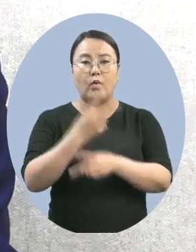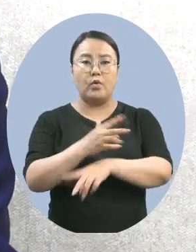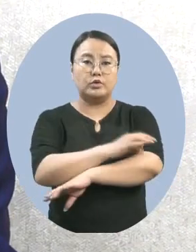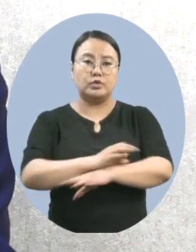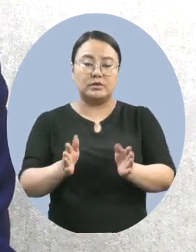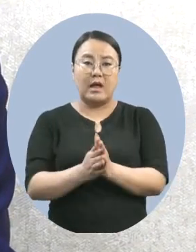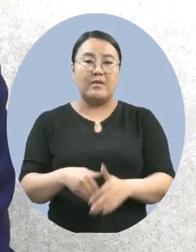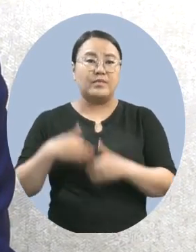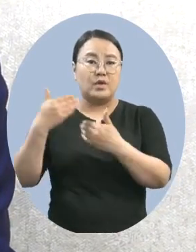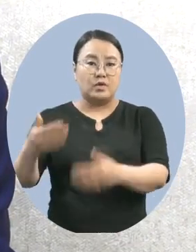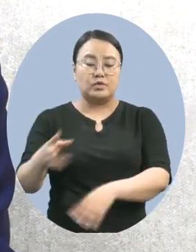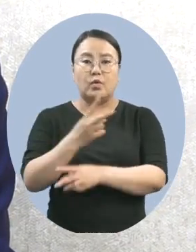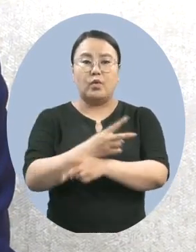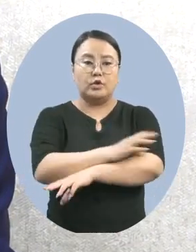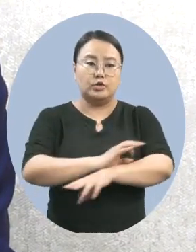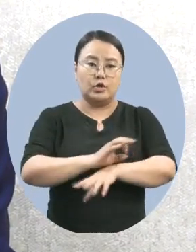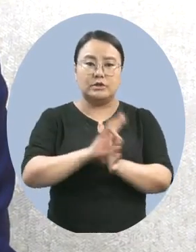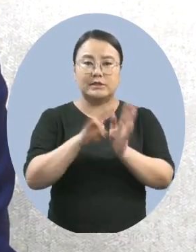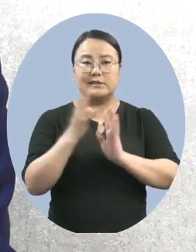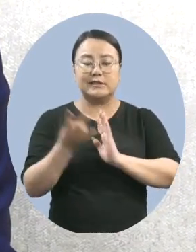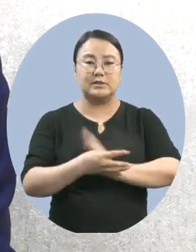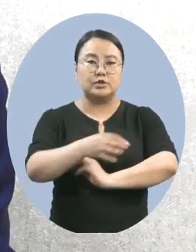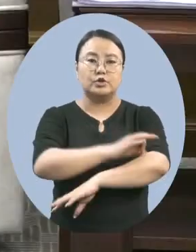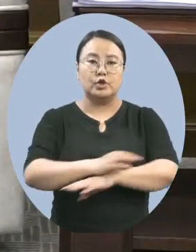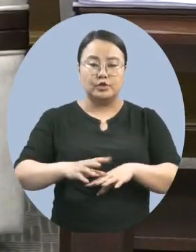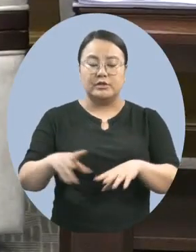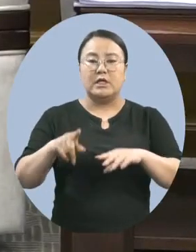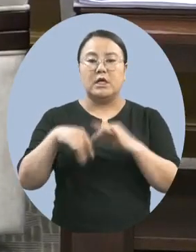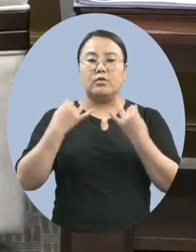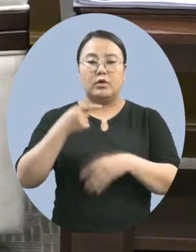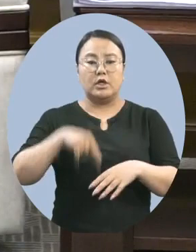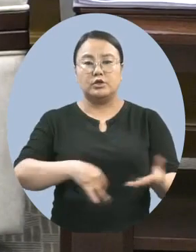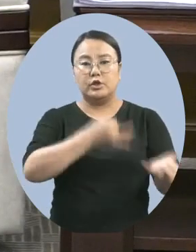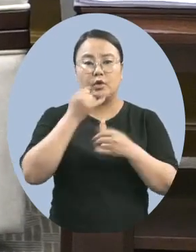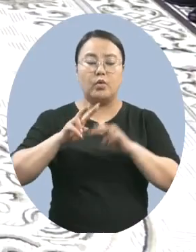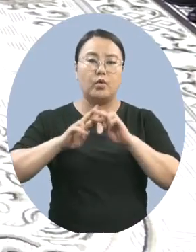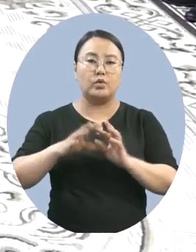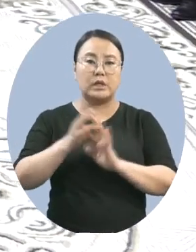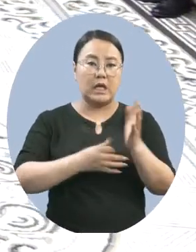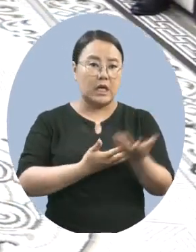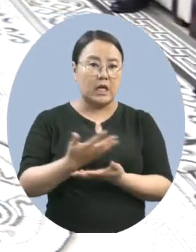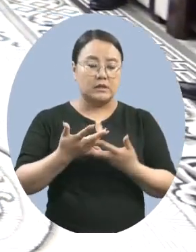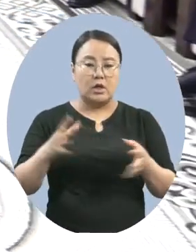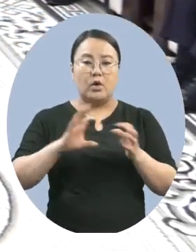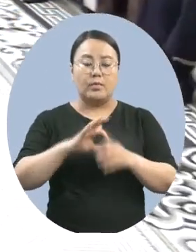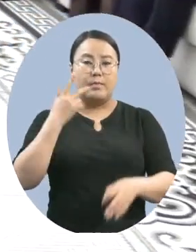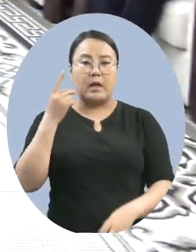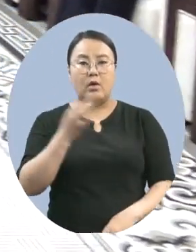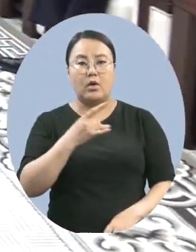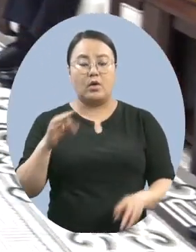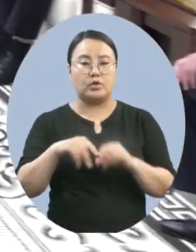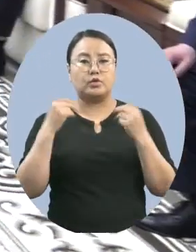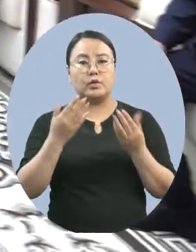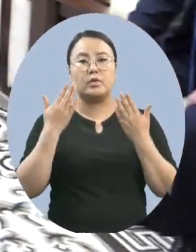болон хамт өргөн мэдүүлсэн хуулийн төслүүдийн нэгдсэн төслийг Улсын хурл энэ 7 өнөрт үргэлжлүүлэн хэлцэж холбогдох байнгын хороод